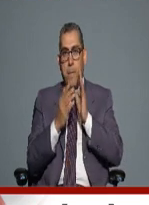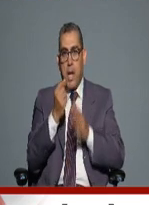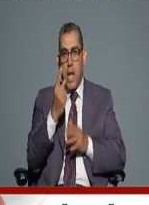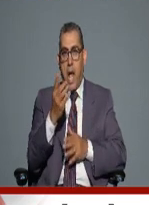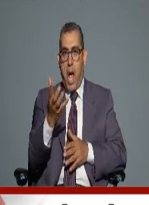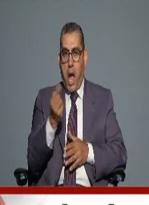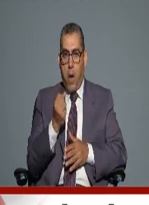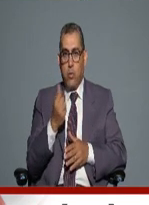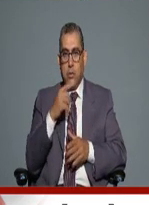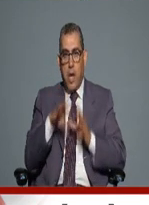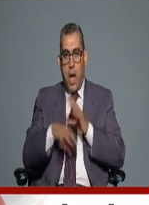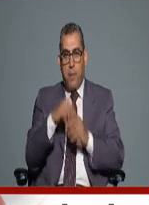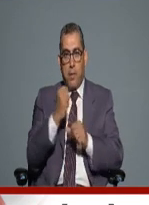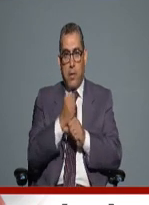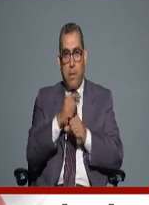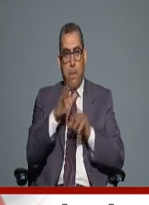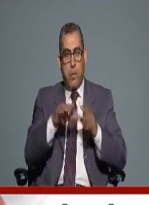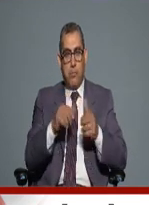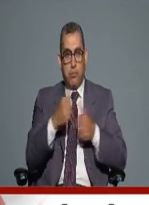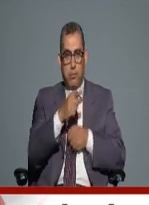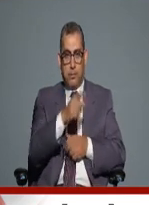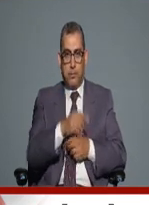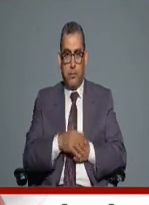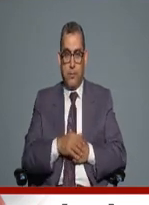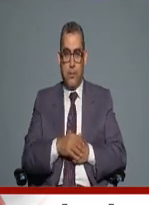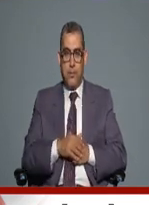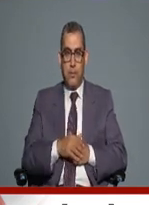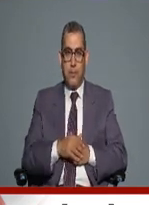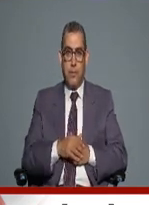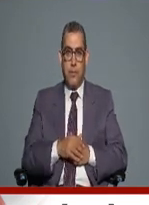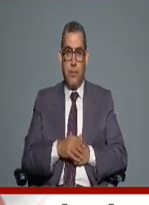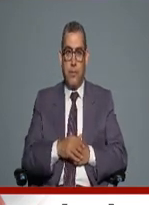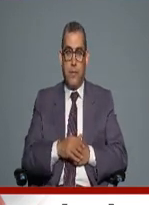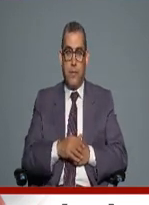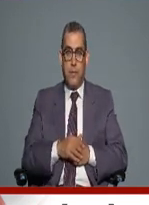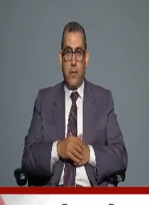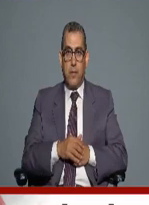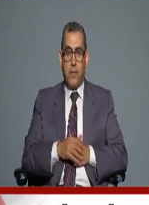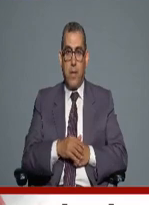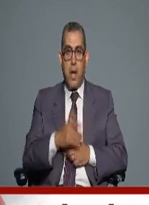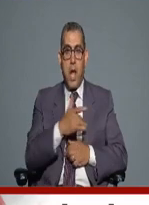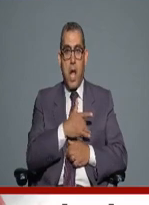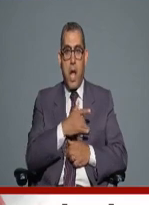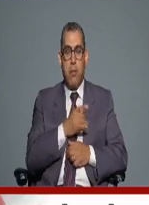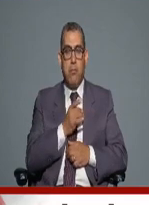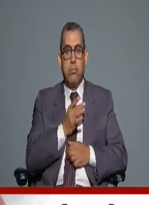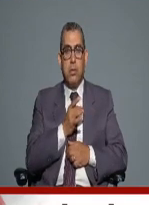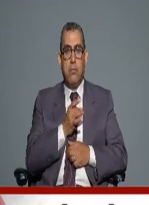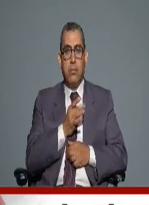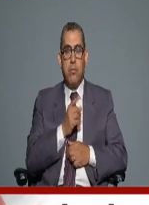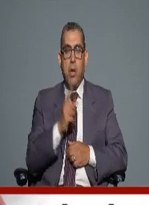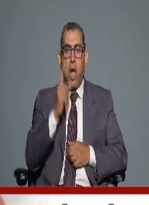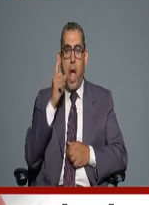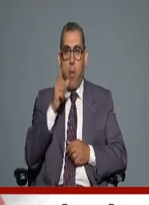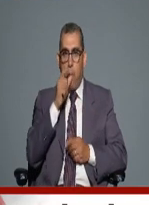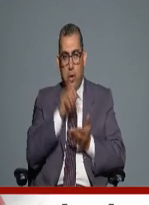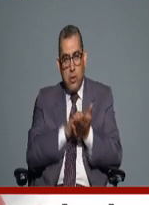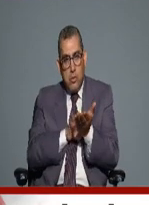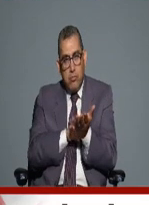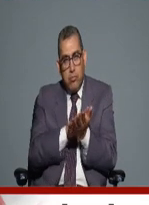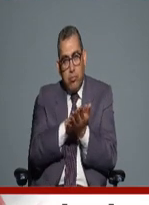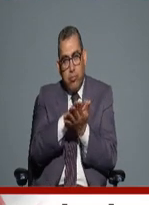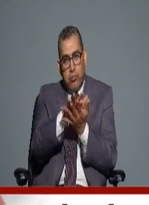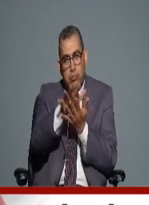6.2 مليار جنيه للأعمال اللي موجودة قدام حضراتكم. طيب، القلب النابض بيضخ المياه في شرايين